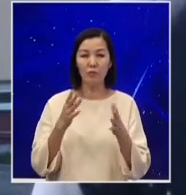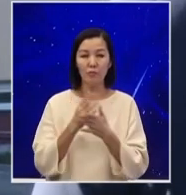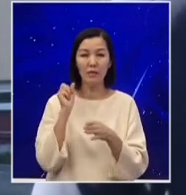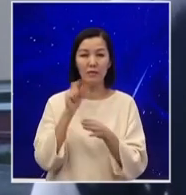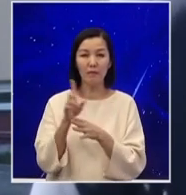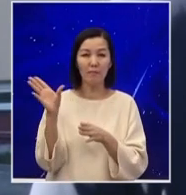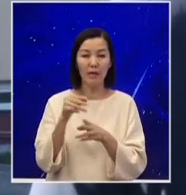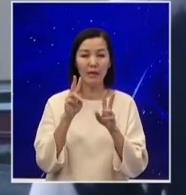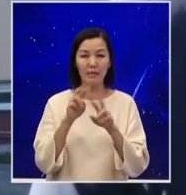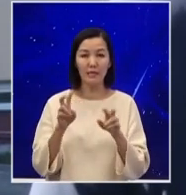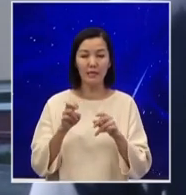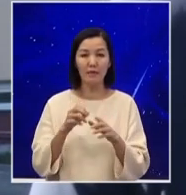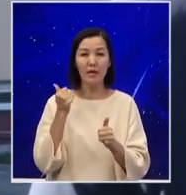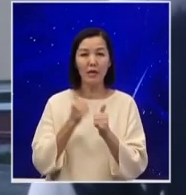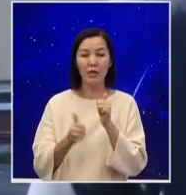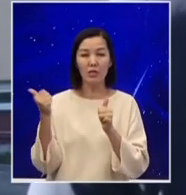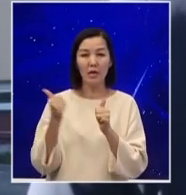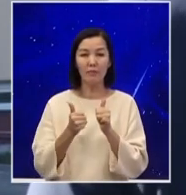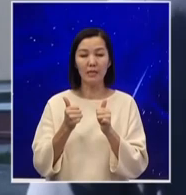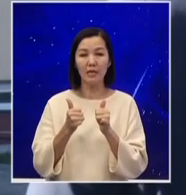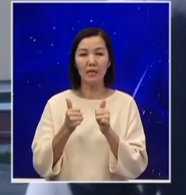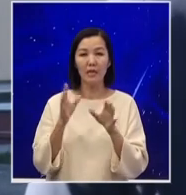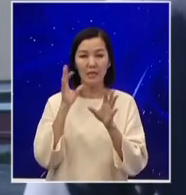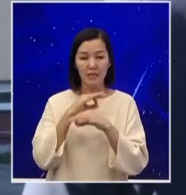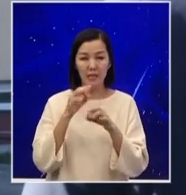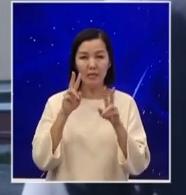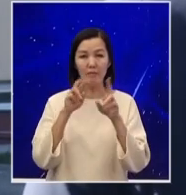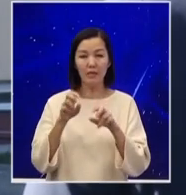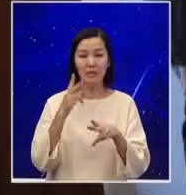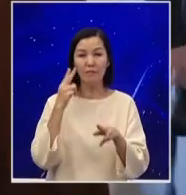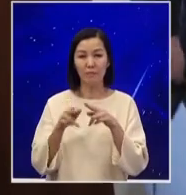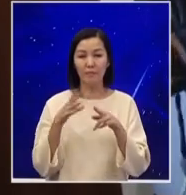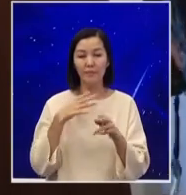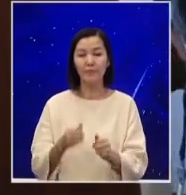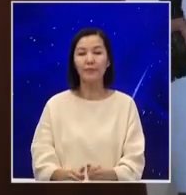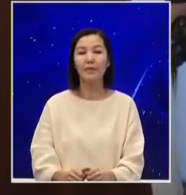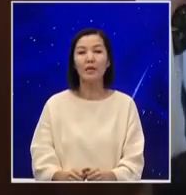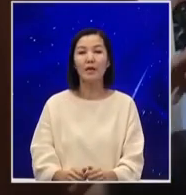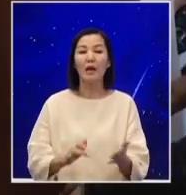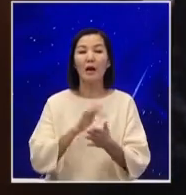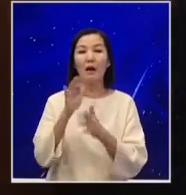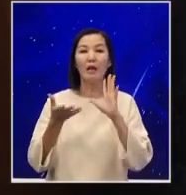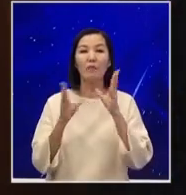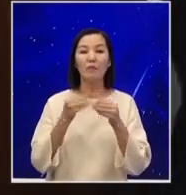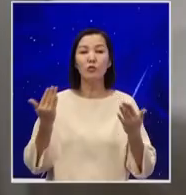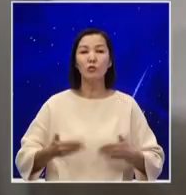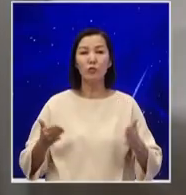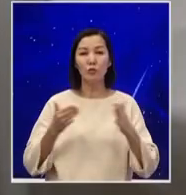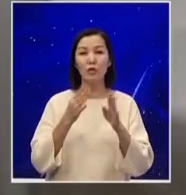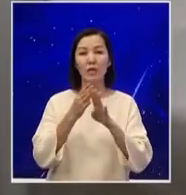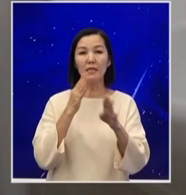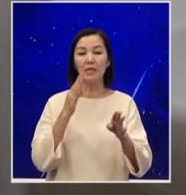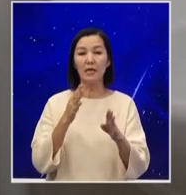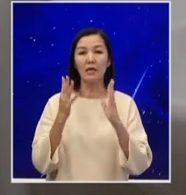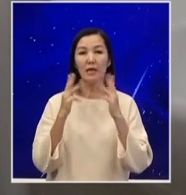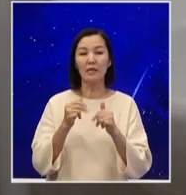бәрі тексеріп, апта сайын техсовет жүреді, сөйтіп бітірдік. Айта кетерлігі, қала бойынша тұрғын үй кезегінде тұрған тұрғындардың